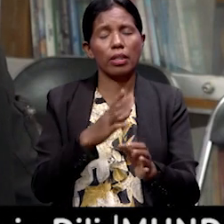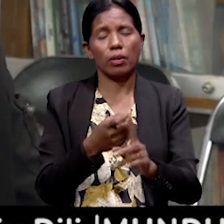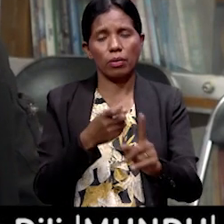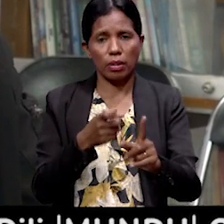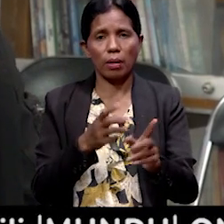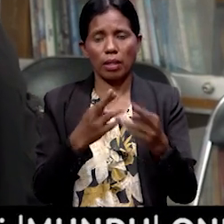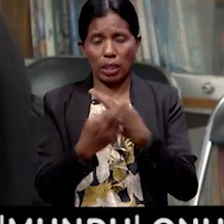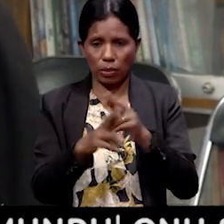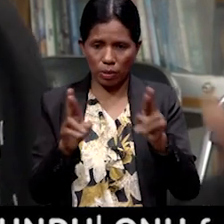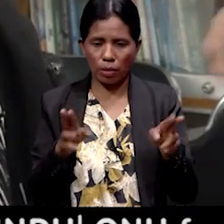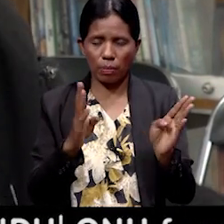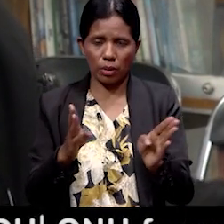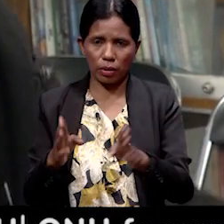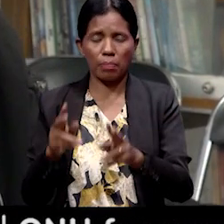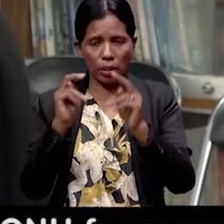halo